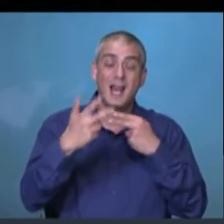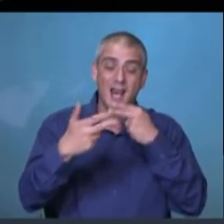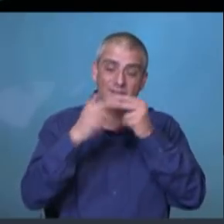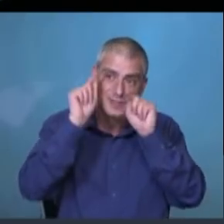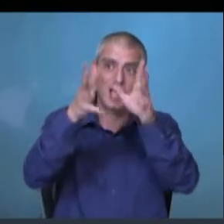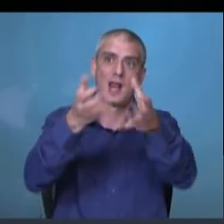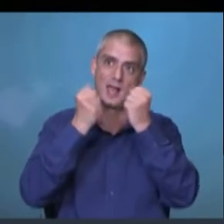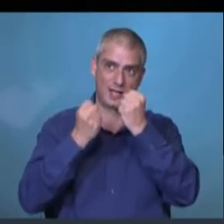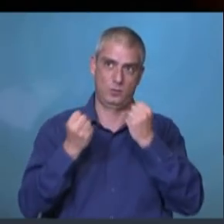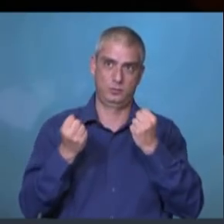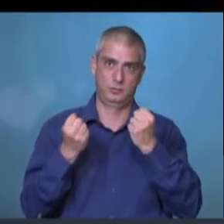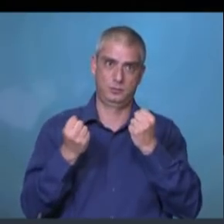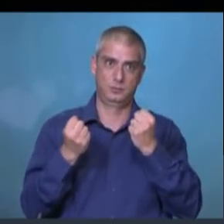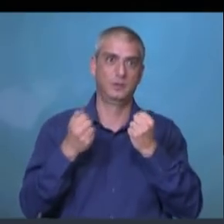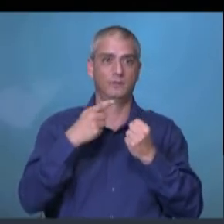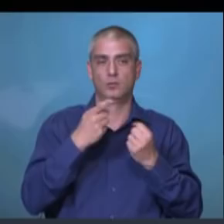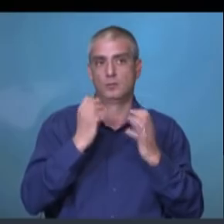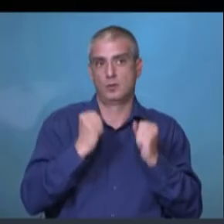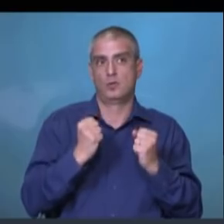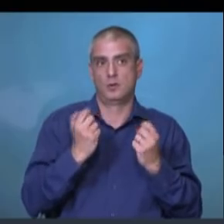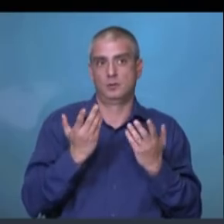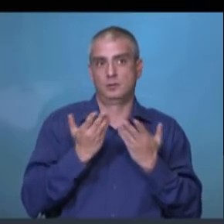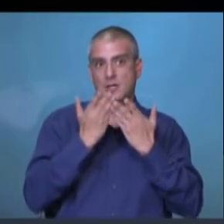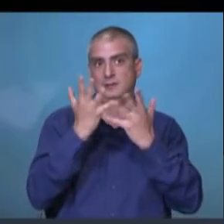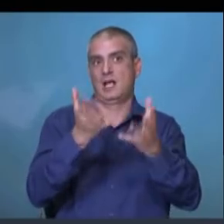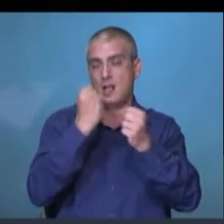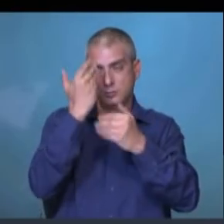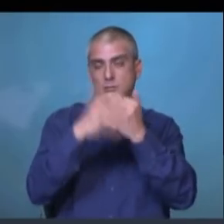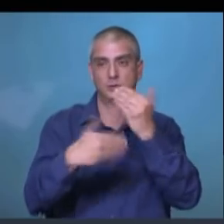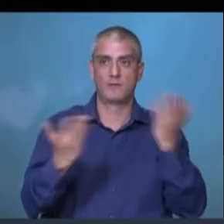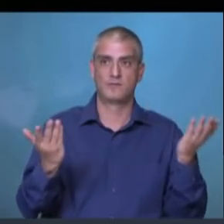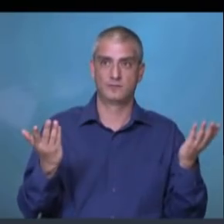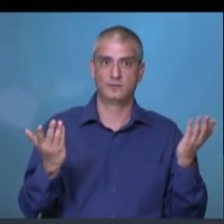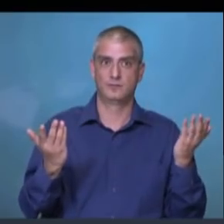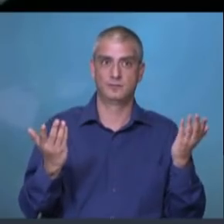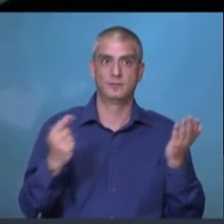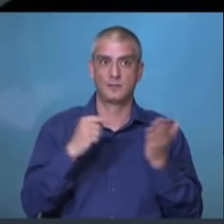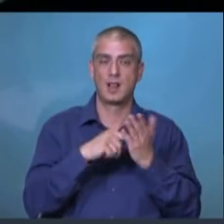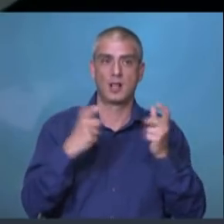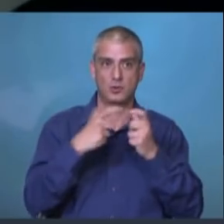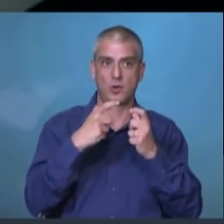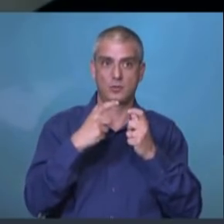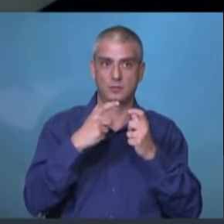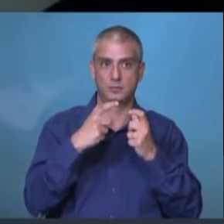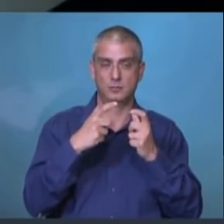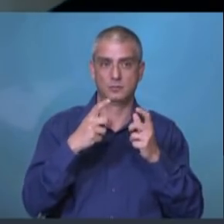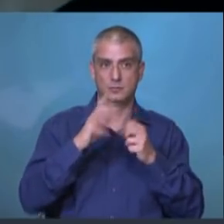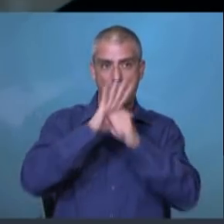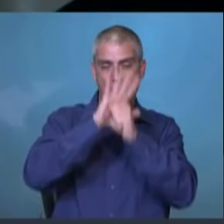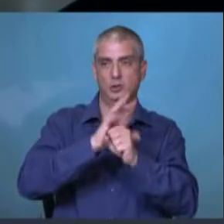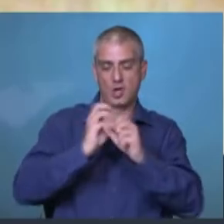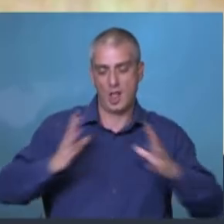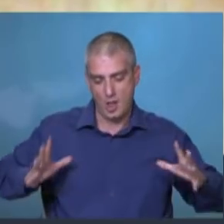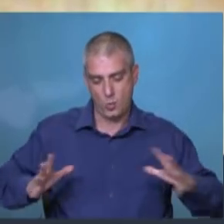לחילוץ. והוא בוודאי שירת את החילוץ בסופו של דבר, כי הגדוד יצא על ידי אותו לחץ